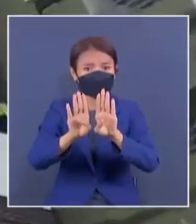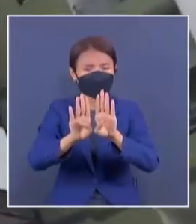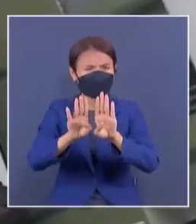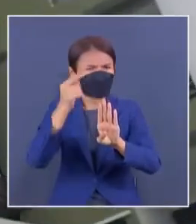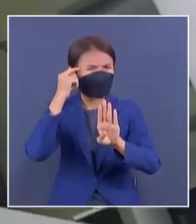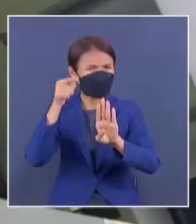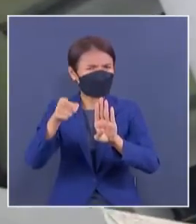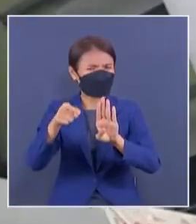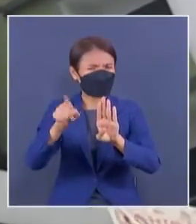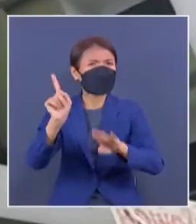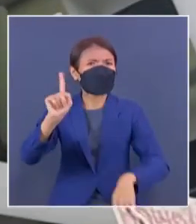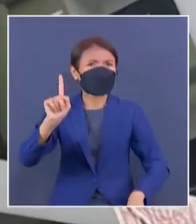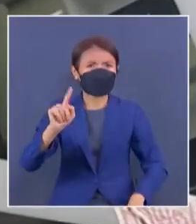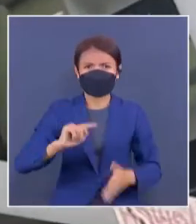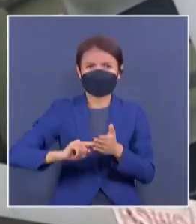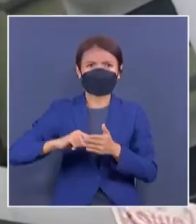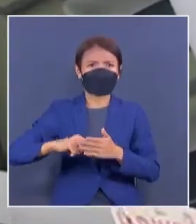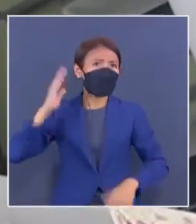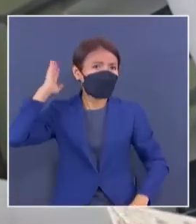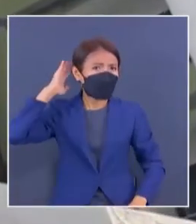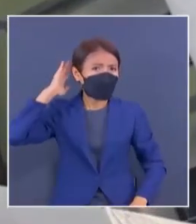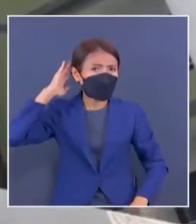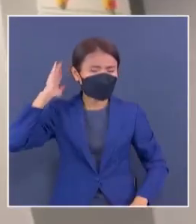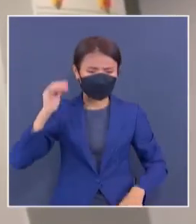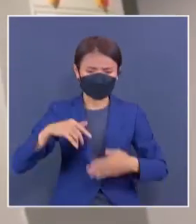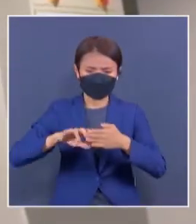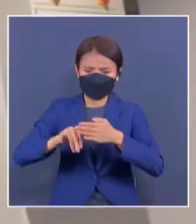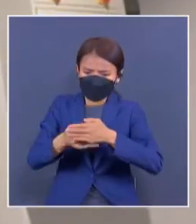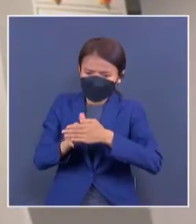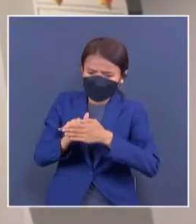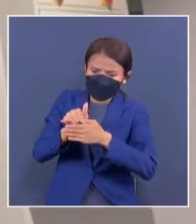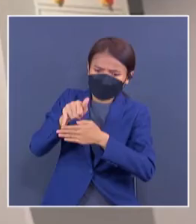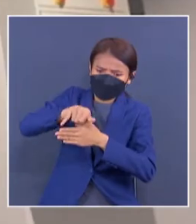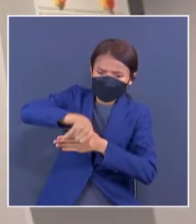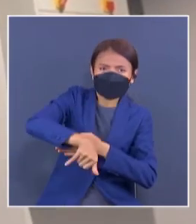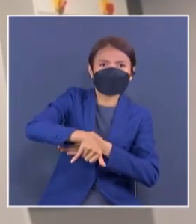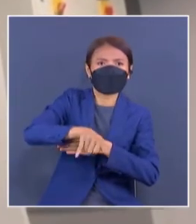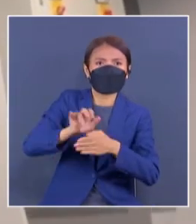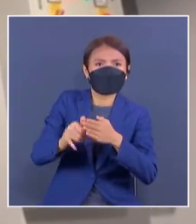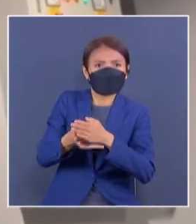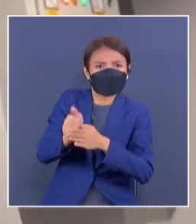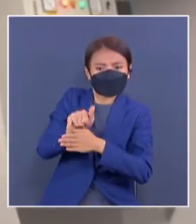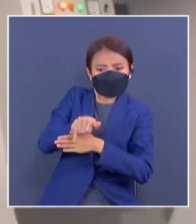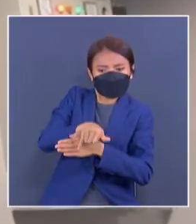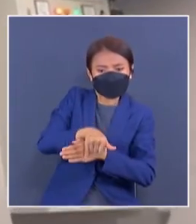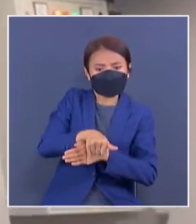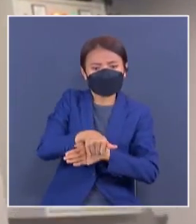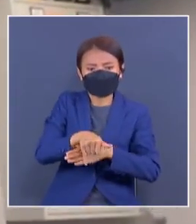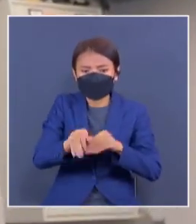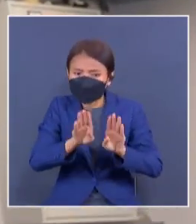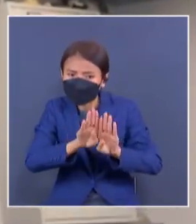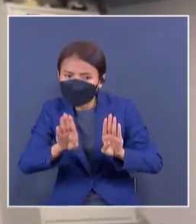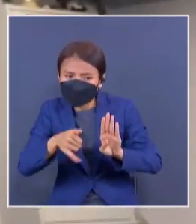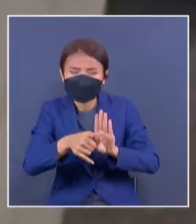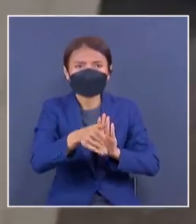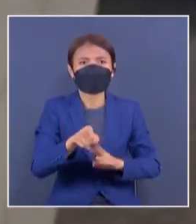าน่าจะปีนมาจากระเบียงหลังห้องเนี่ยแหละครับซึ่งเดี๋ยวเขาจะรีบติดตามตัวคนร้ายมาดำเนินคดีให้เร็วที่สุดนะครับเพราะว่าก่